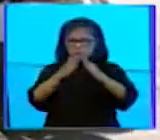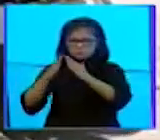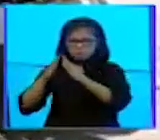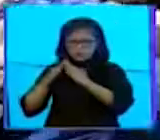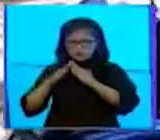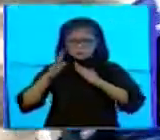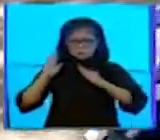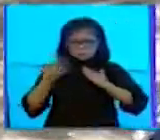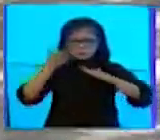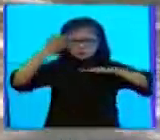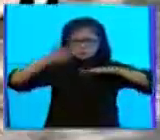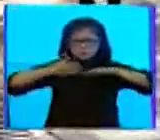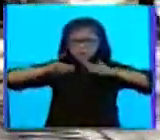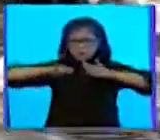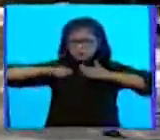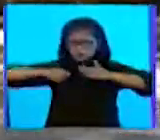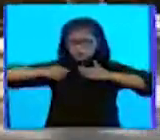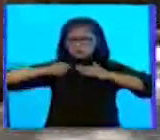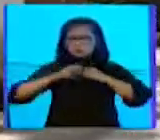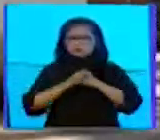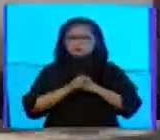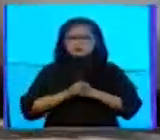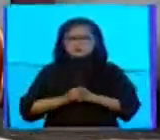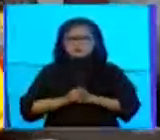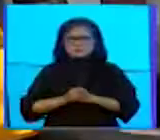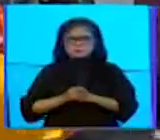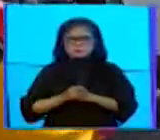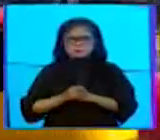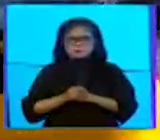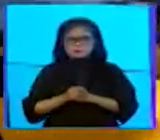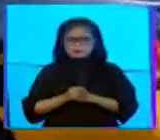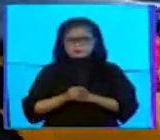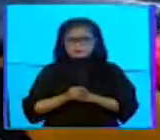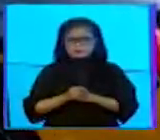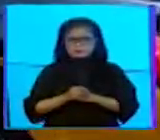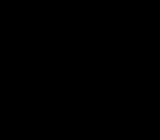Bogor. Dari Bogor, Jawa Barat, Furqon Munawar melaporkan.